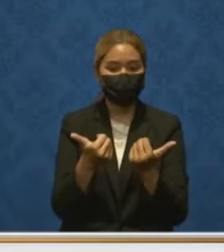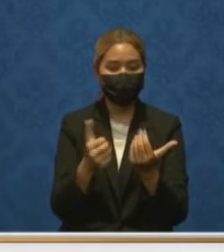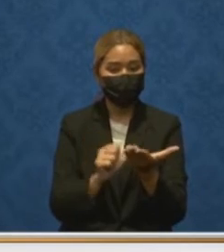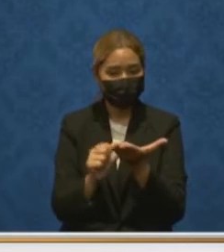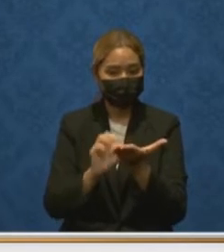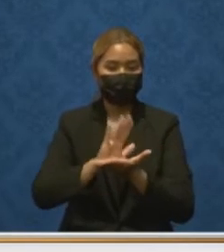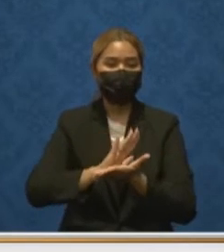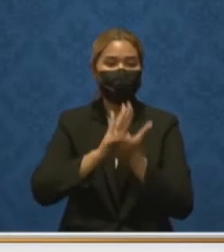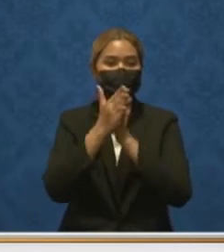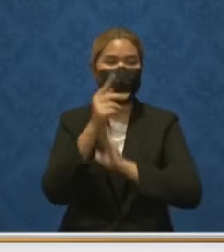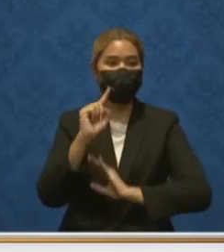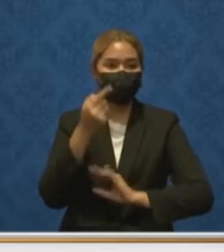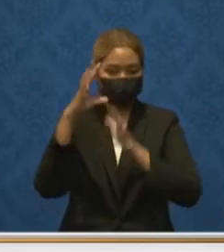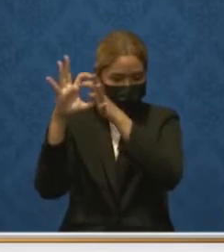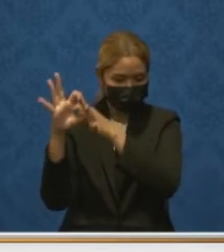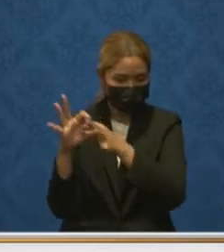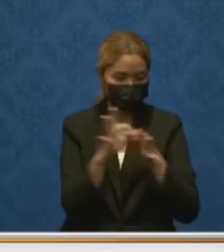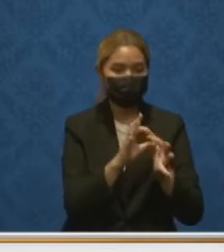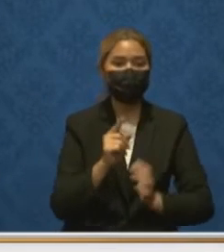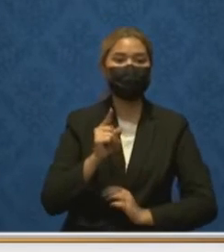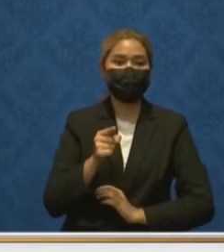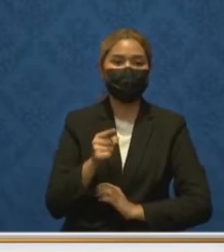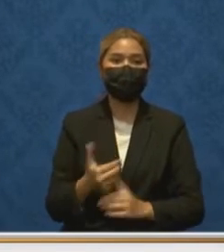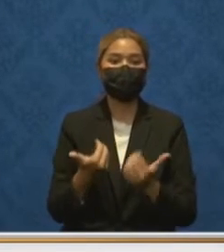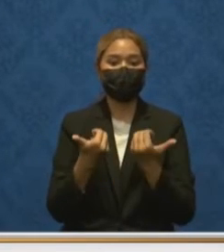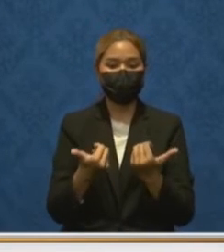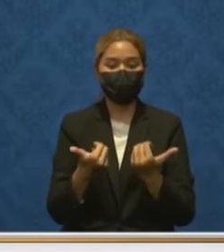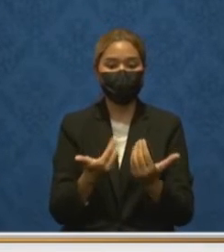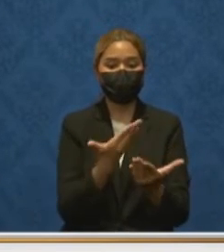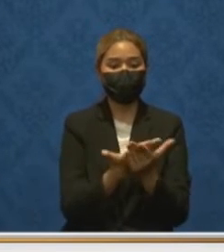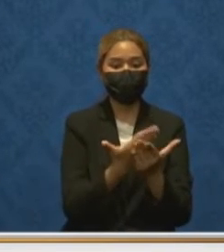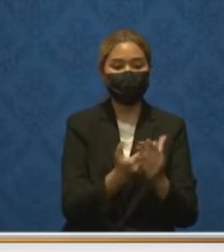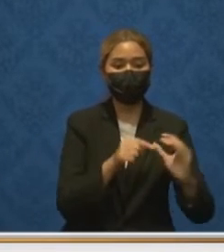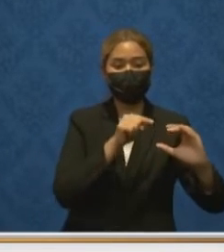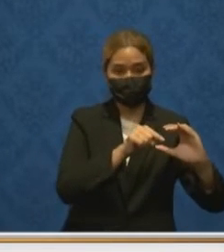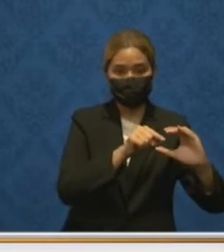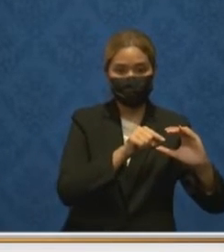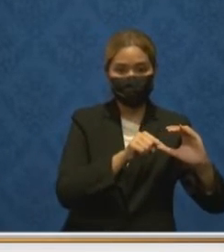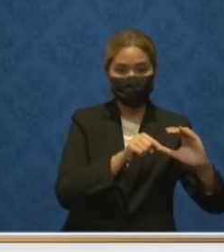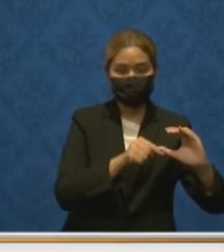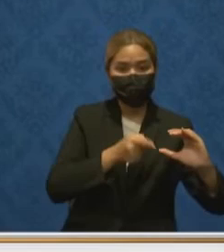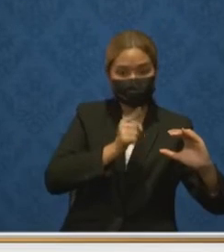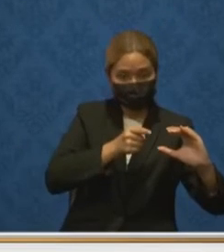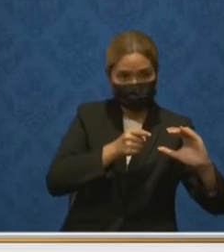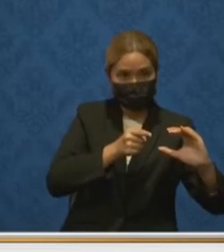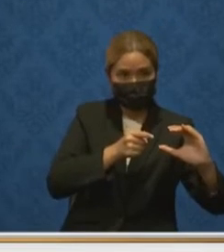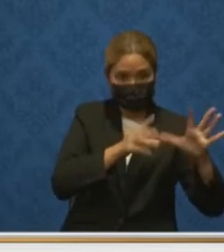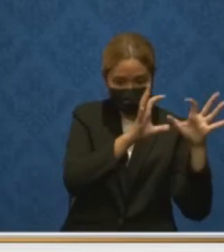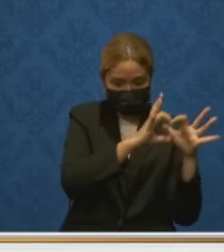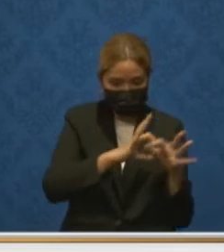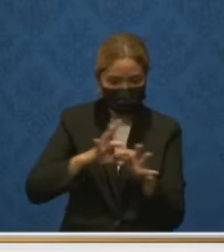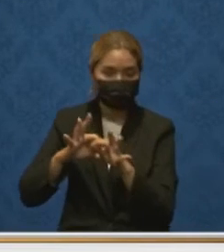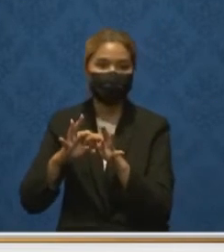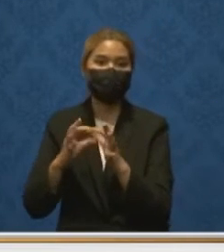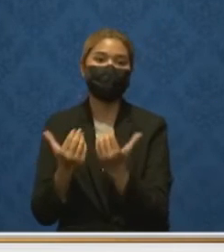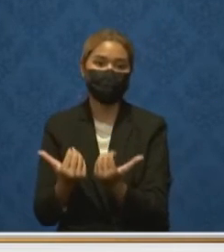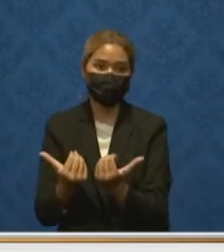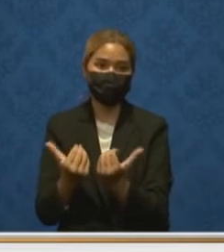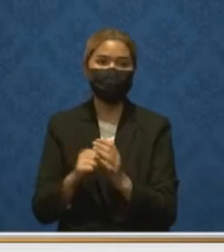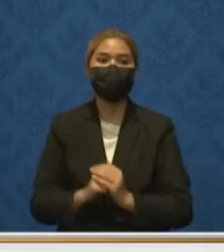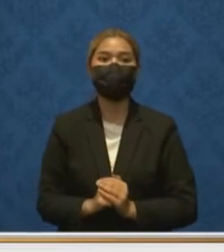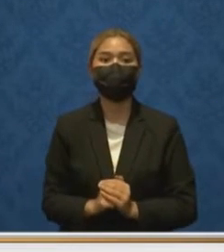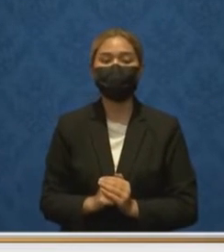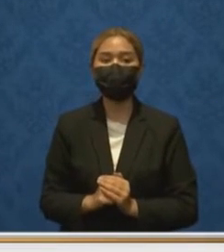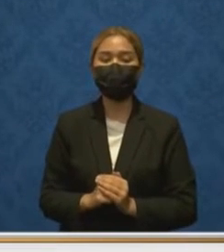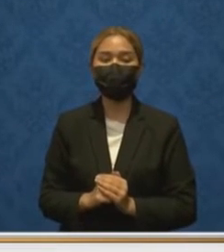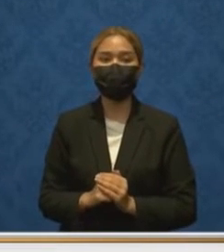อดค้องกับข้อเทศจริโดยหนึ่งเอาต้นทุนนำเข้าเป็ตัตั้งดูจากใอวอยจริงๆที่นำเข้านะครับถ้าหาก